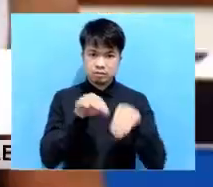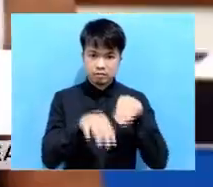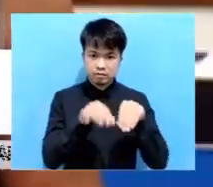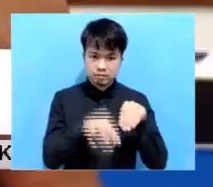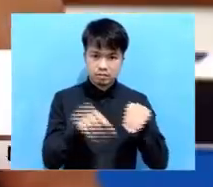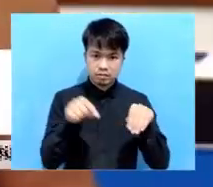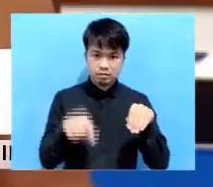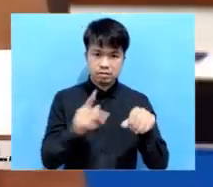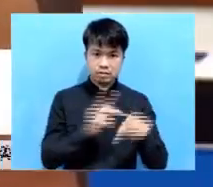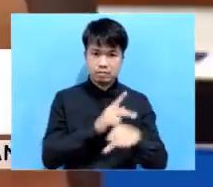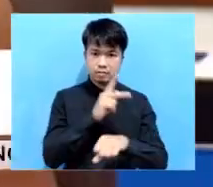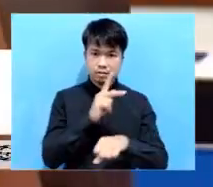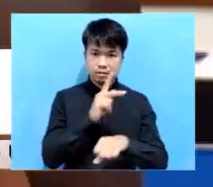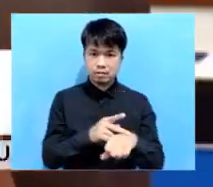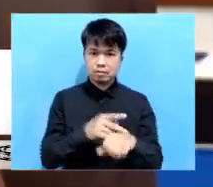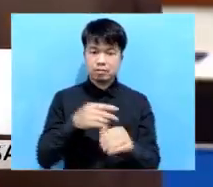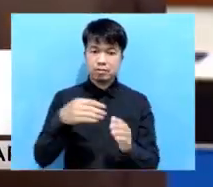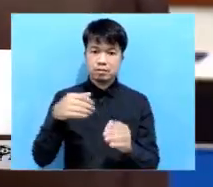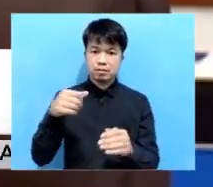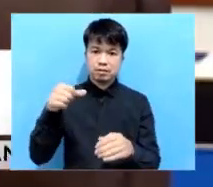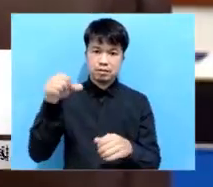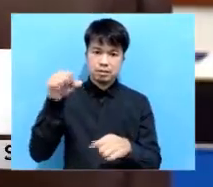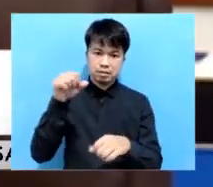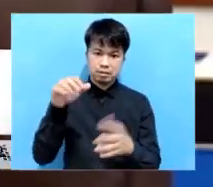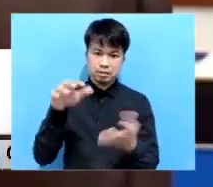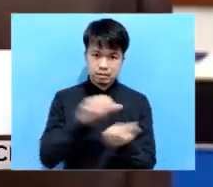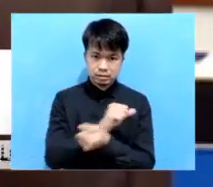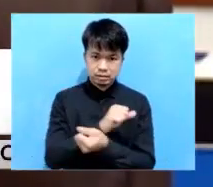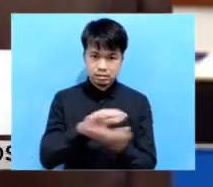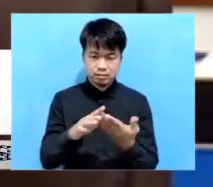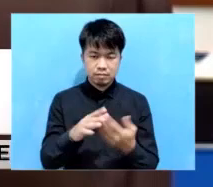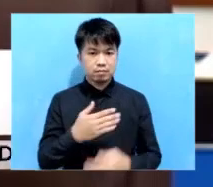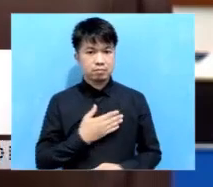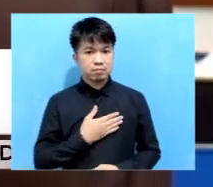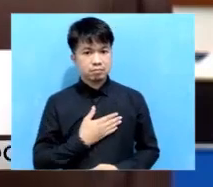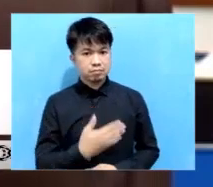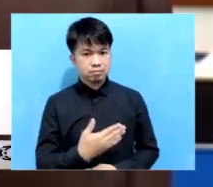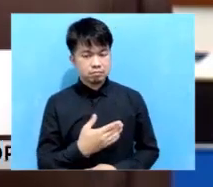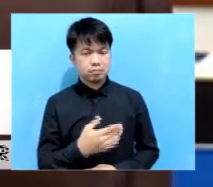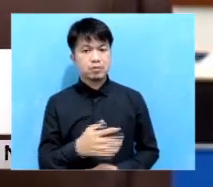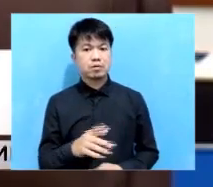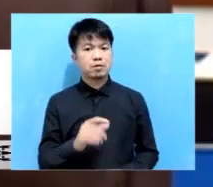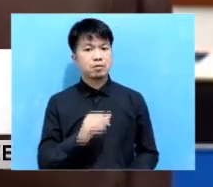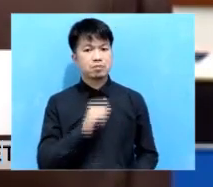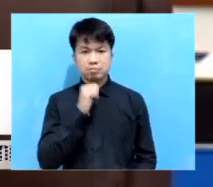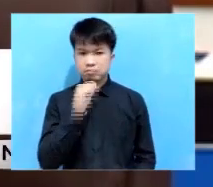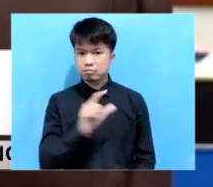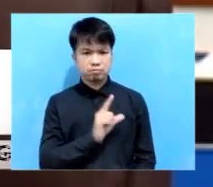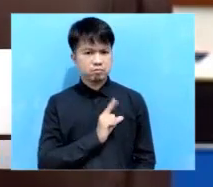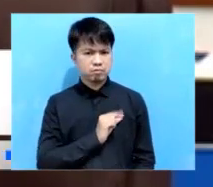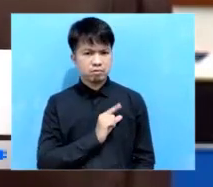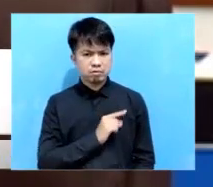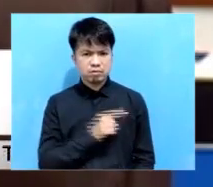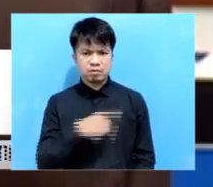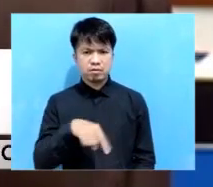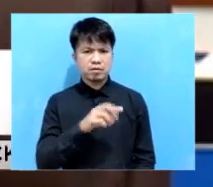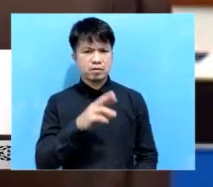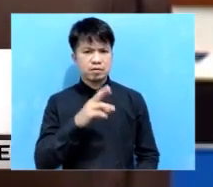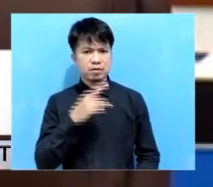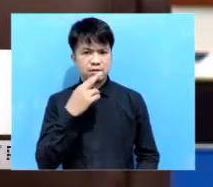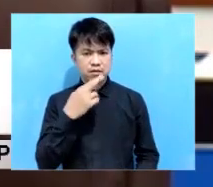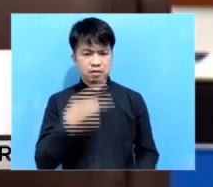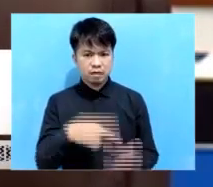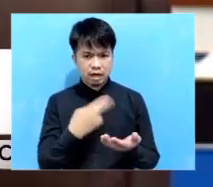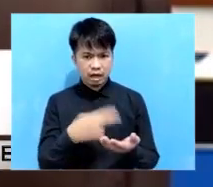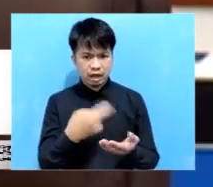giit ni Senator Villar, malinis ang kanyang konsensya. I have no guilt to any rice farmers. All the money that came from